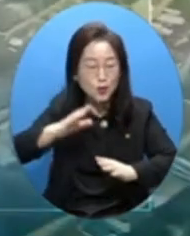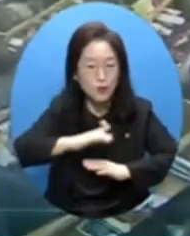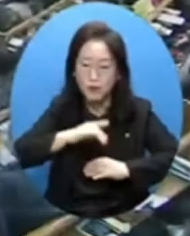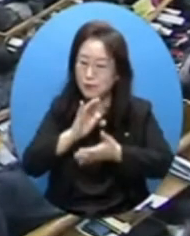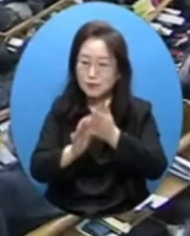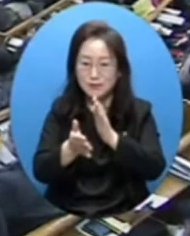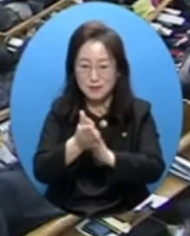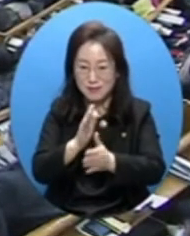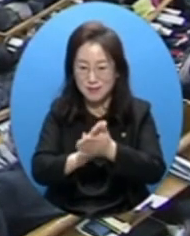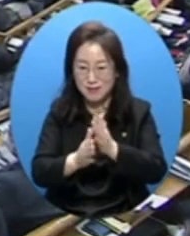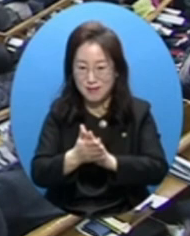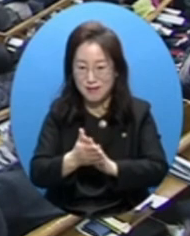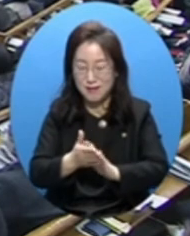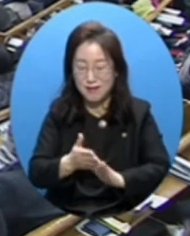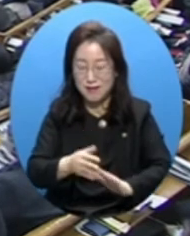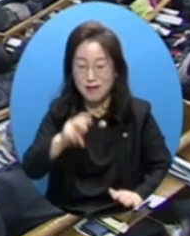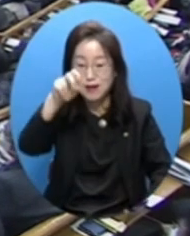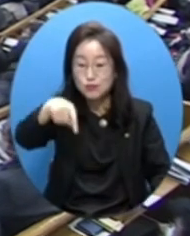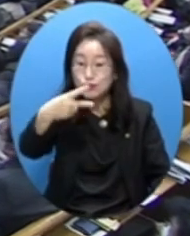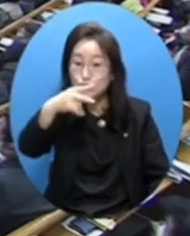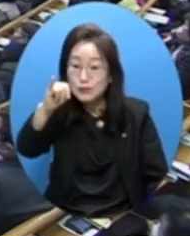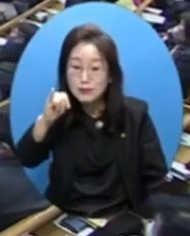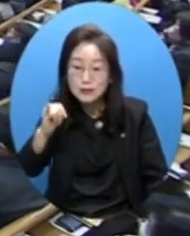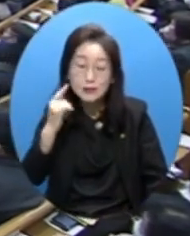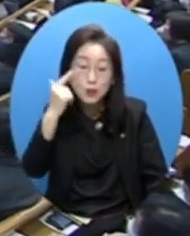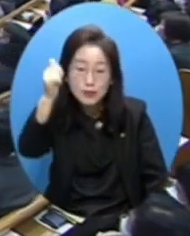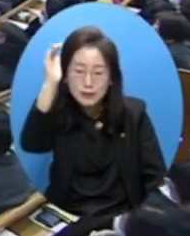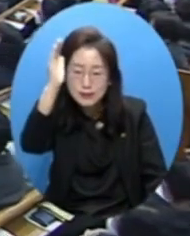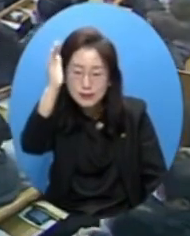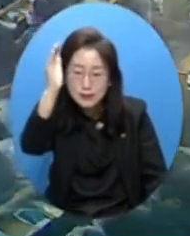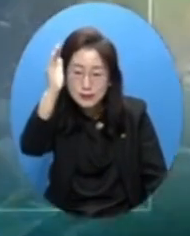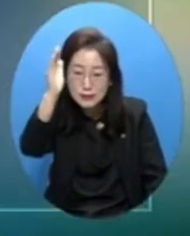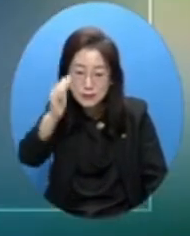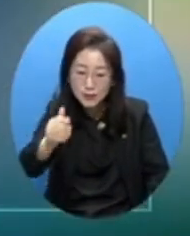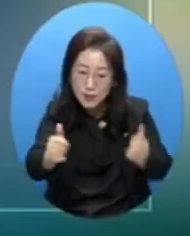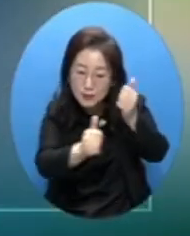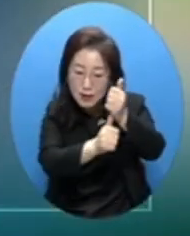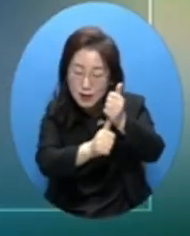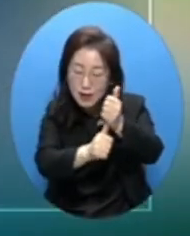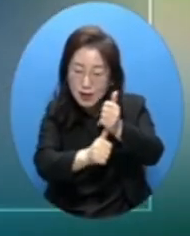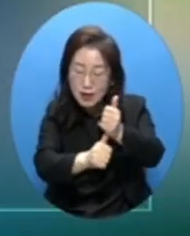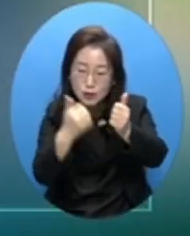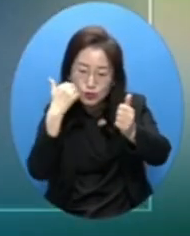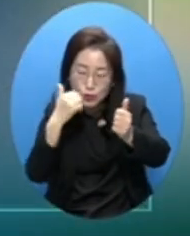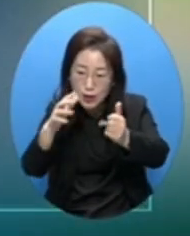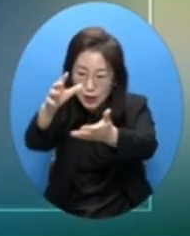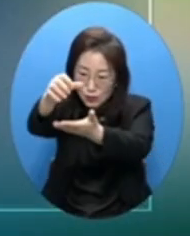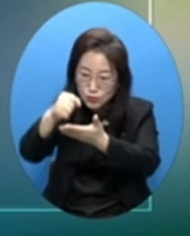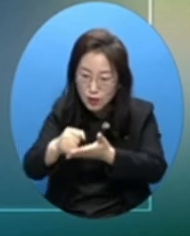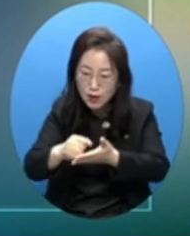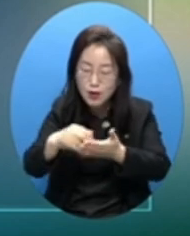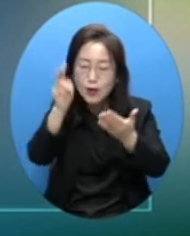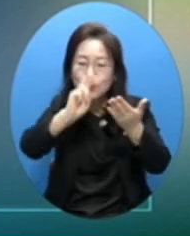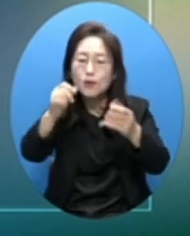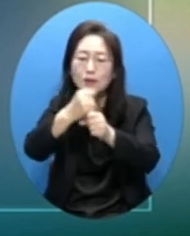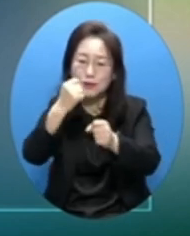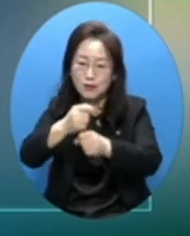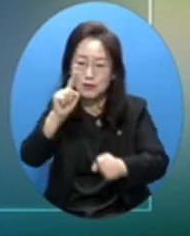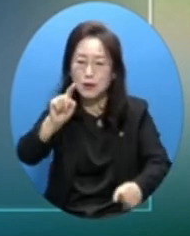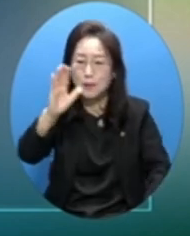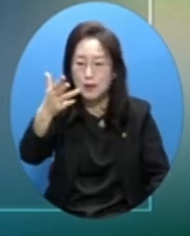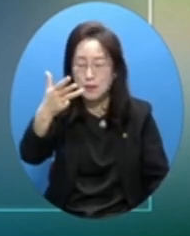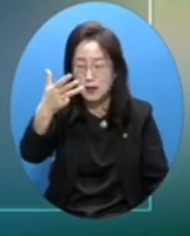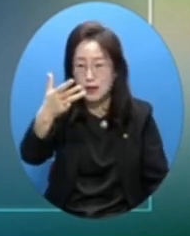찬송이 디엘 무디의 찬양 사역자인 필립 블리스에 의해서 작곡되어 가지고 1876년에